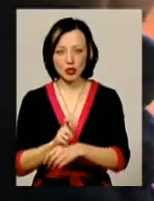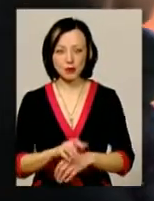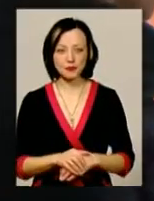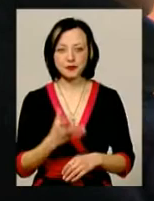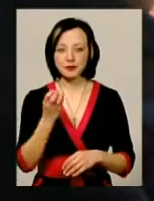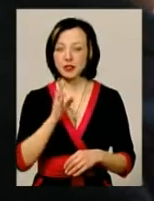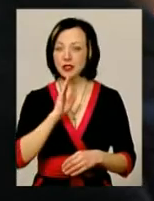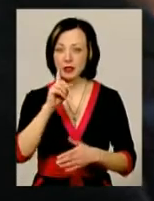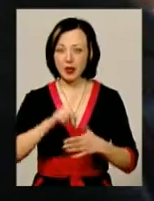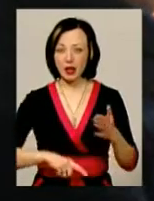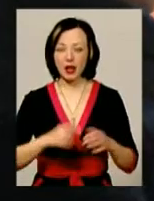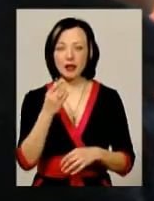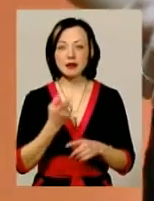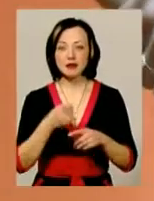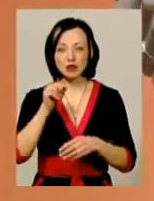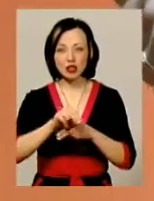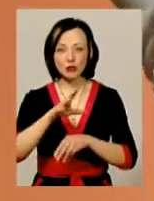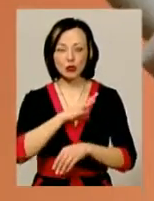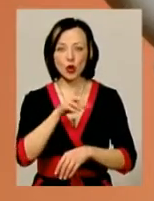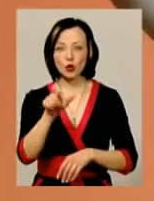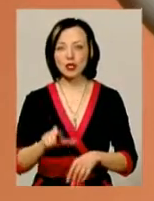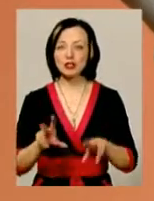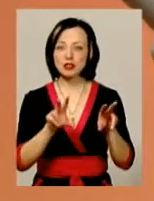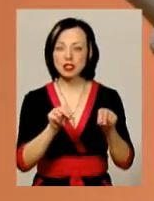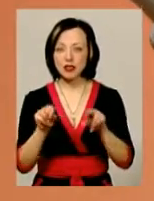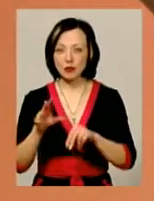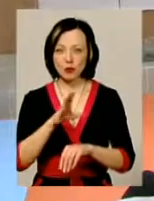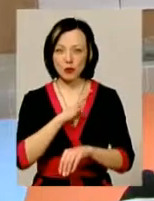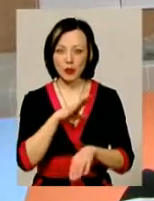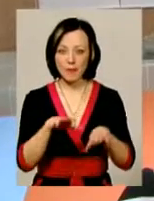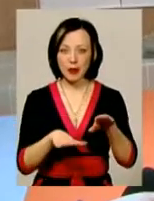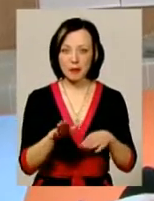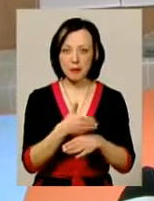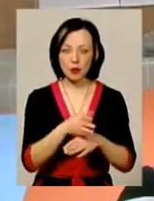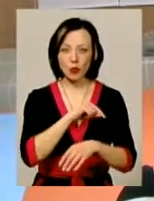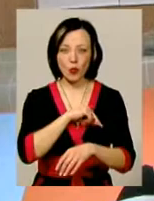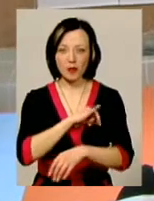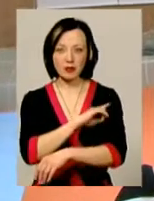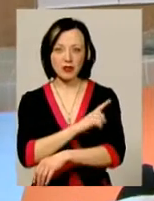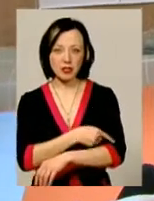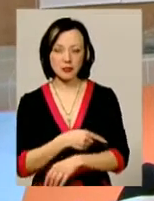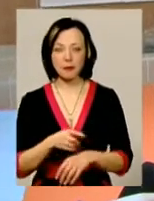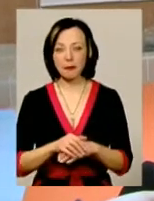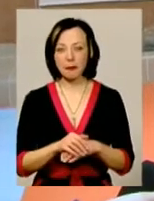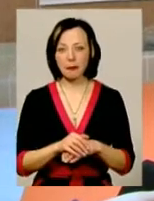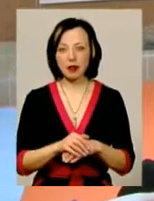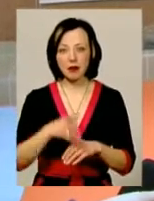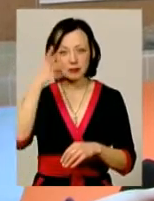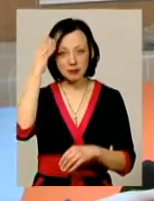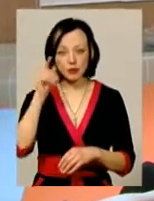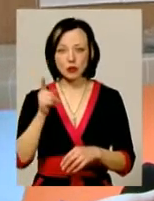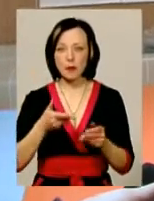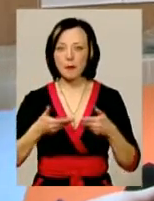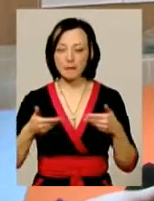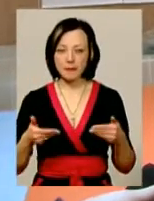ще жінка переконує, йога вчить людину бути щасливою, балансуючи між духовним та фізичним. Вчить тому, що ми, хоча ми